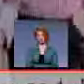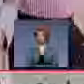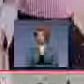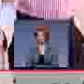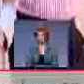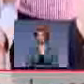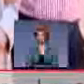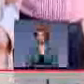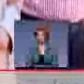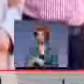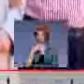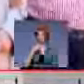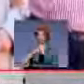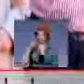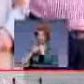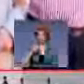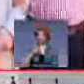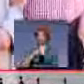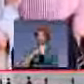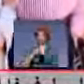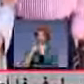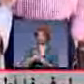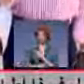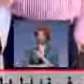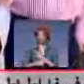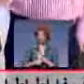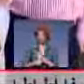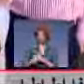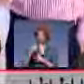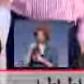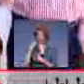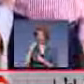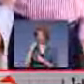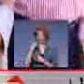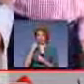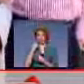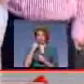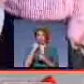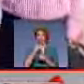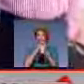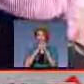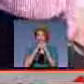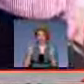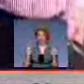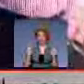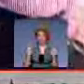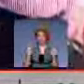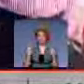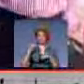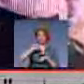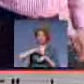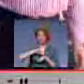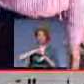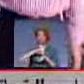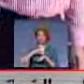حواليه. اهلا بحضراتكم مره تانية في واحد من الناس. الاسبوع اللي فات احنا كنا جينا هنا في الهرم هنا في هذه المنطقه وعرضنا